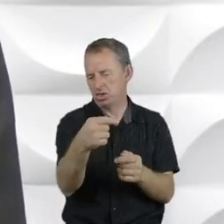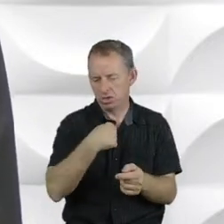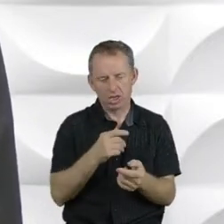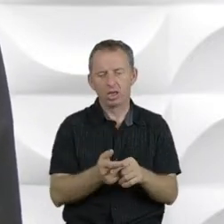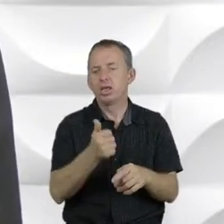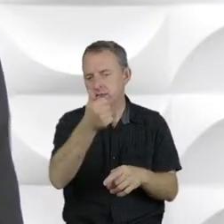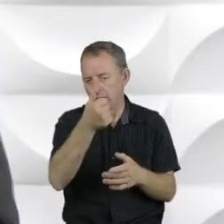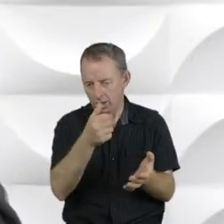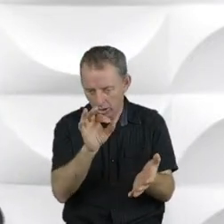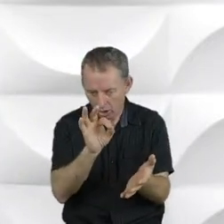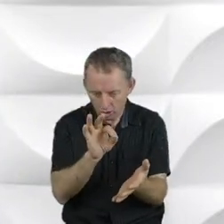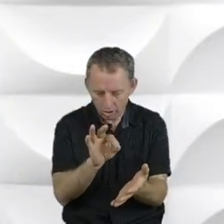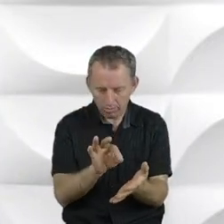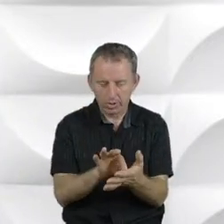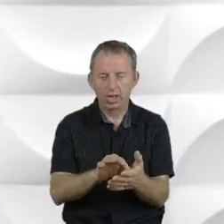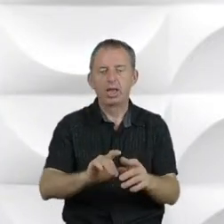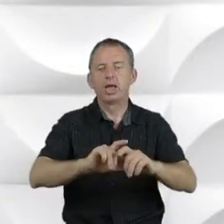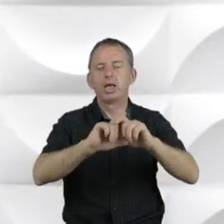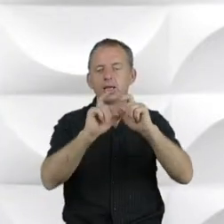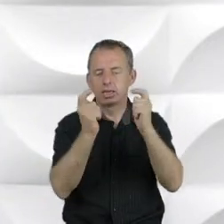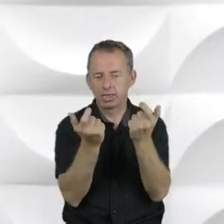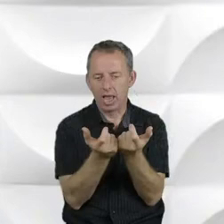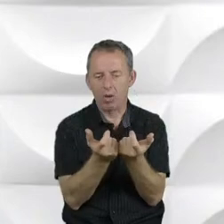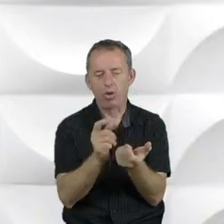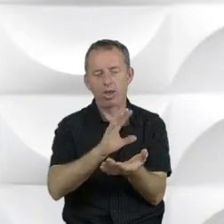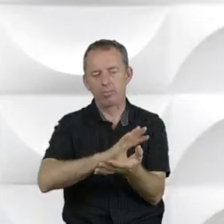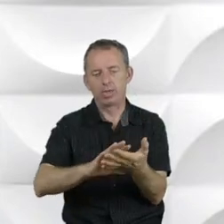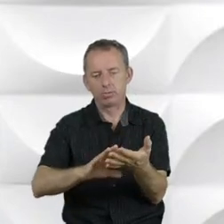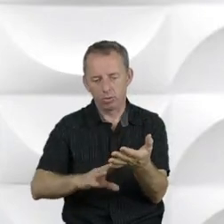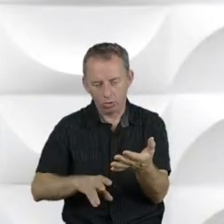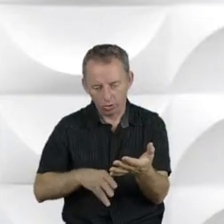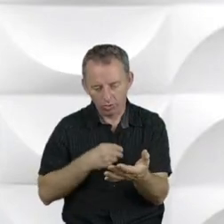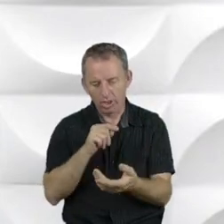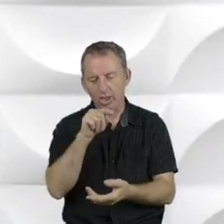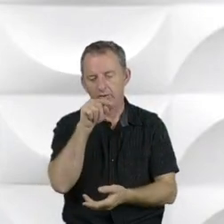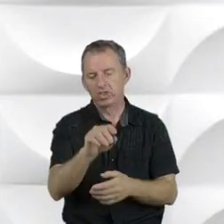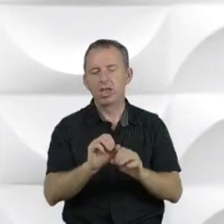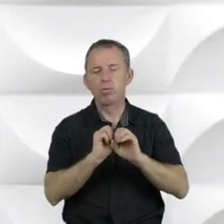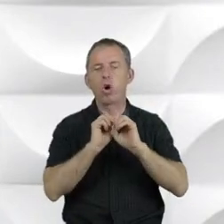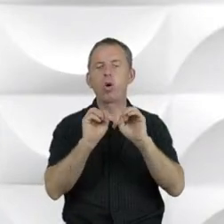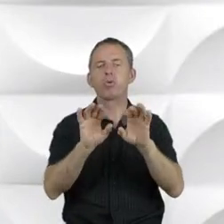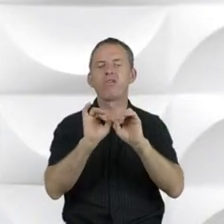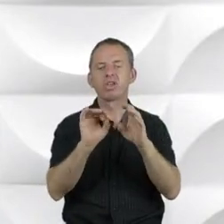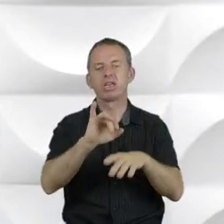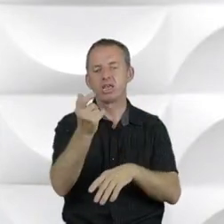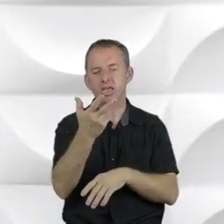pewne. Całe Pismo Święte, w tym Apokalipsa,